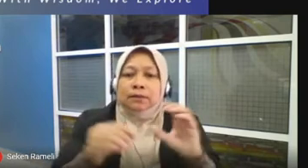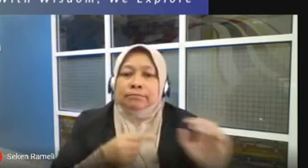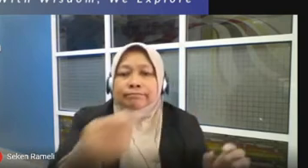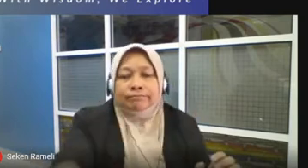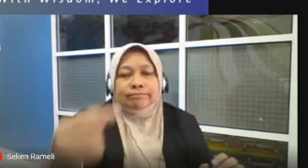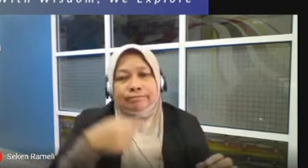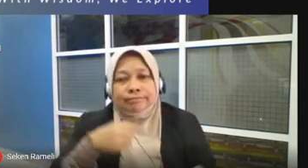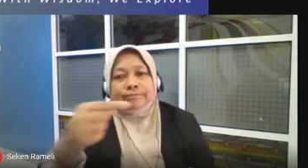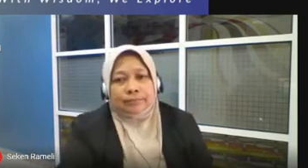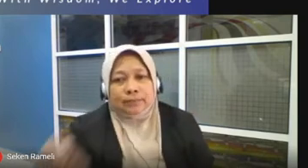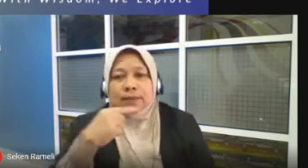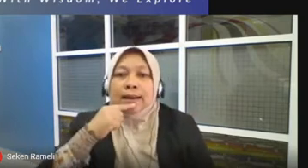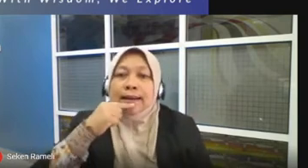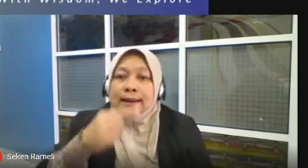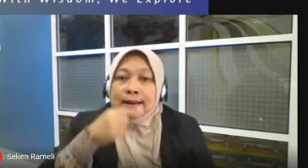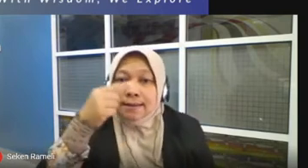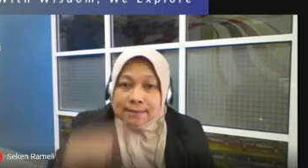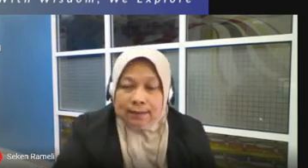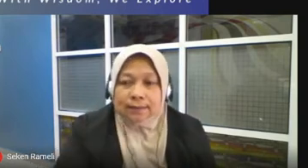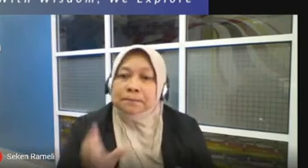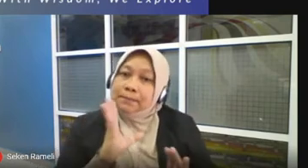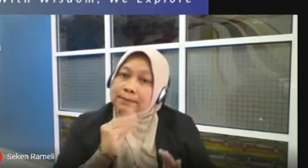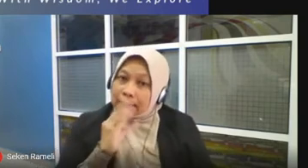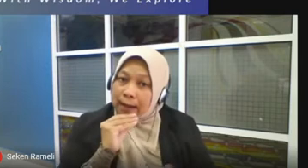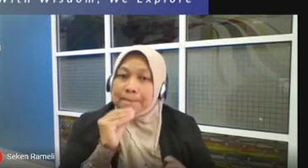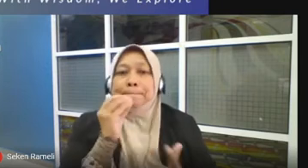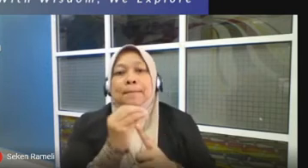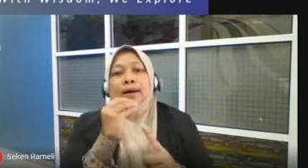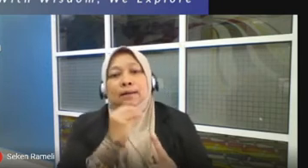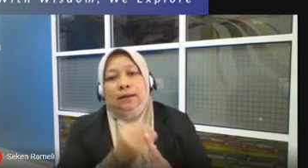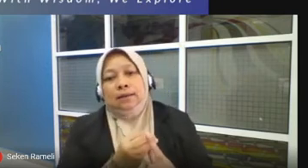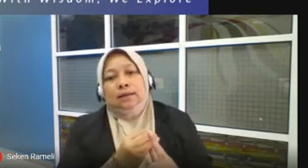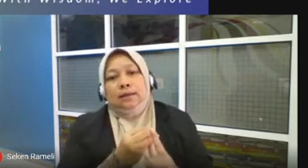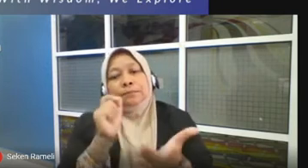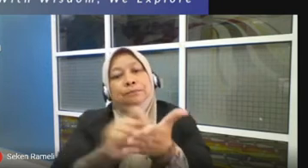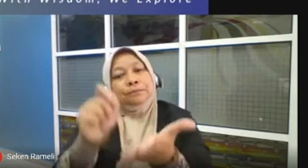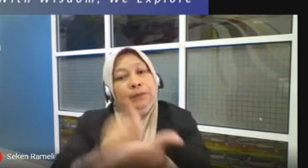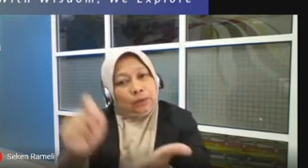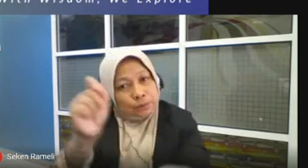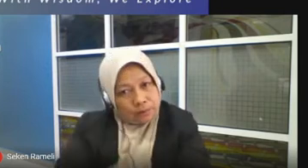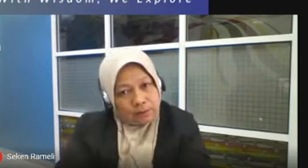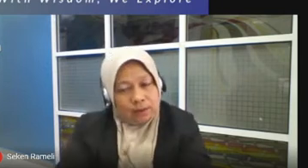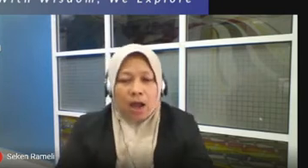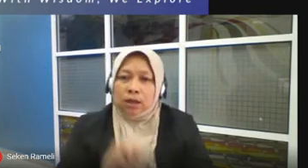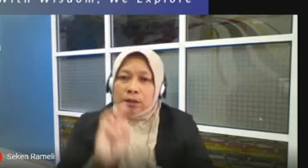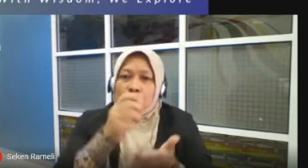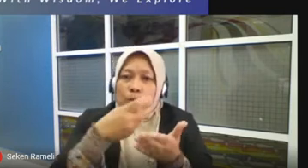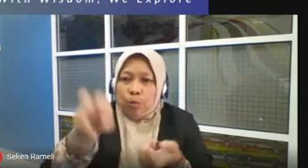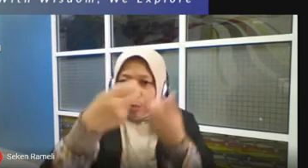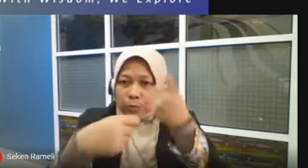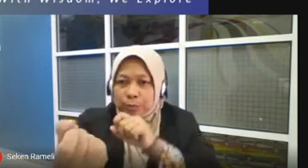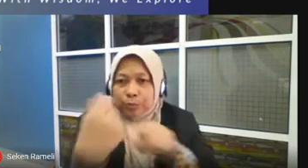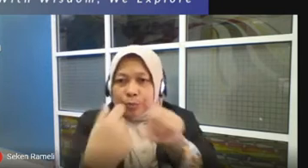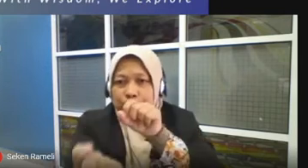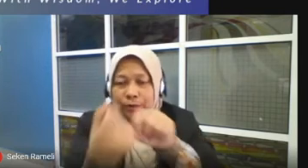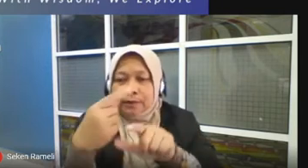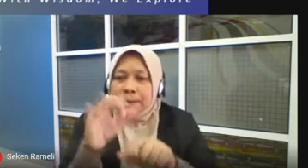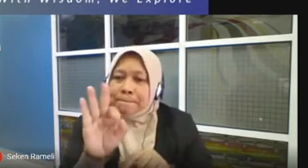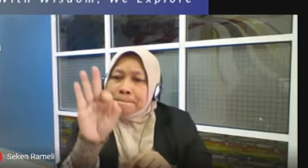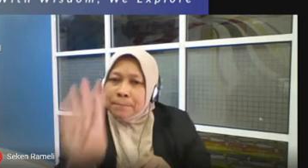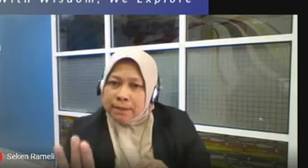lisan ataupun bentuk lisan, sama ada bercakap ataupun secara menulis, WhatsApp, Facebook, kita